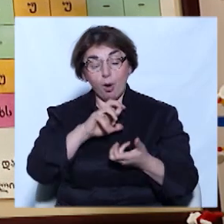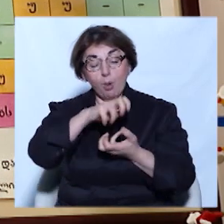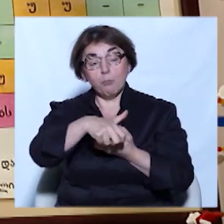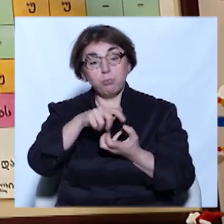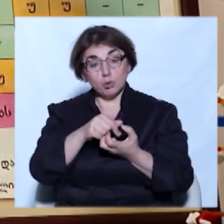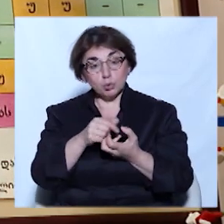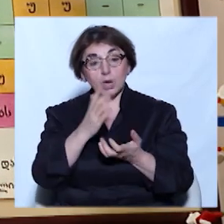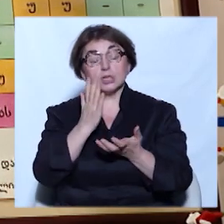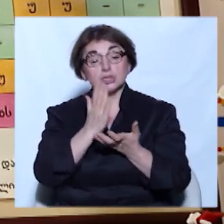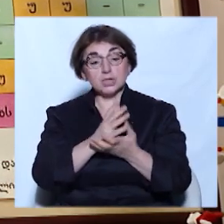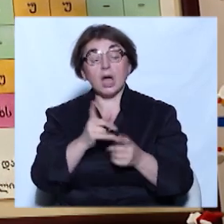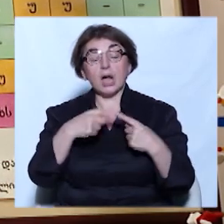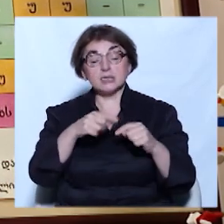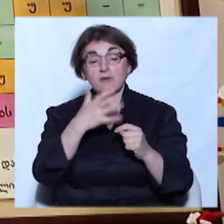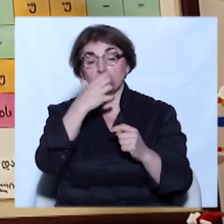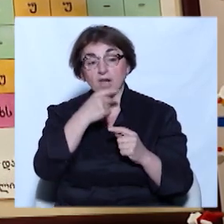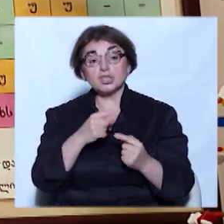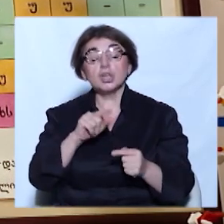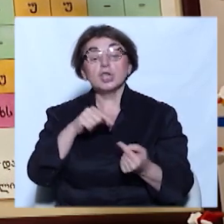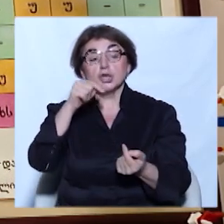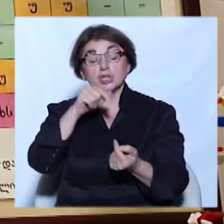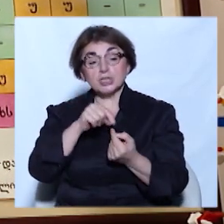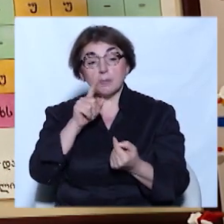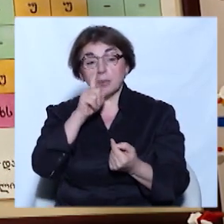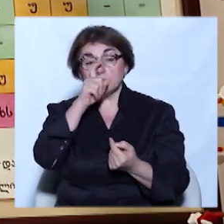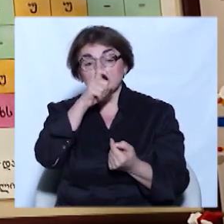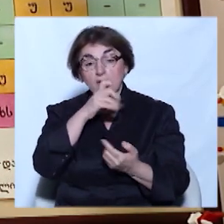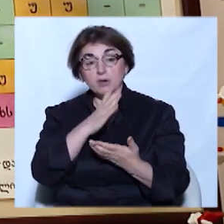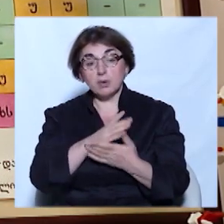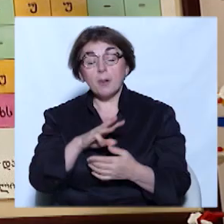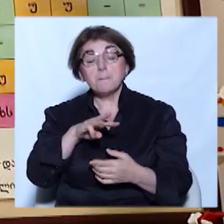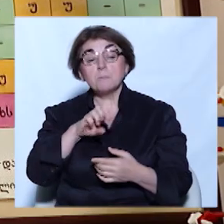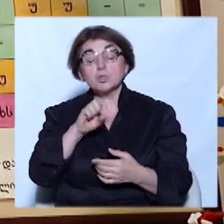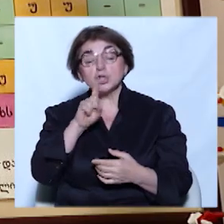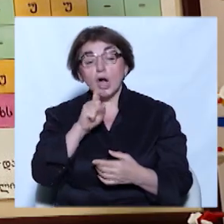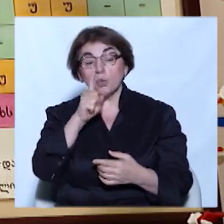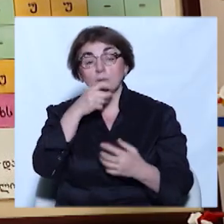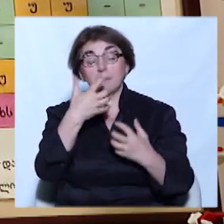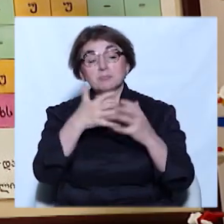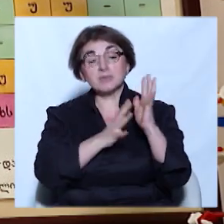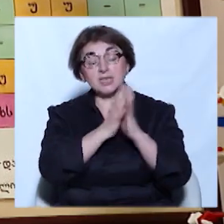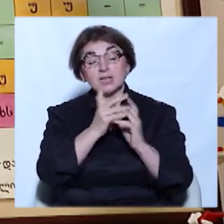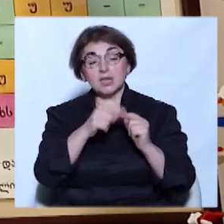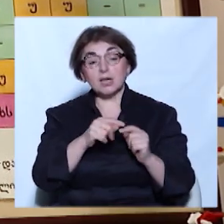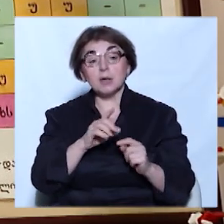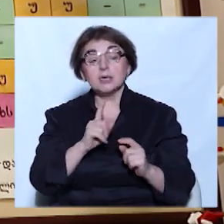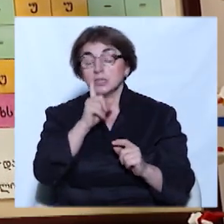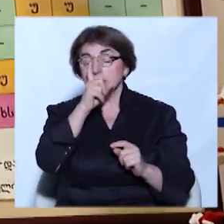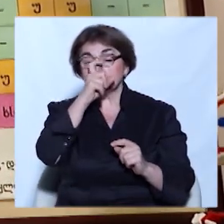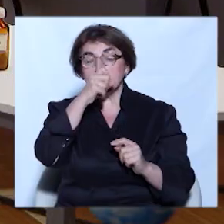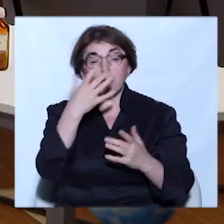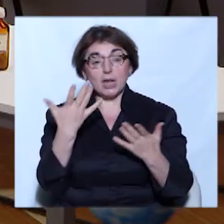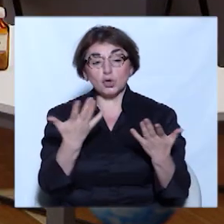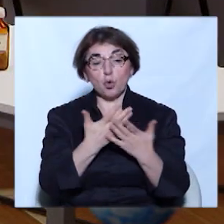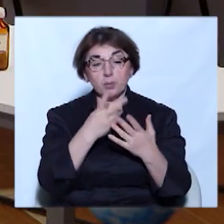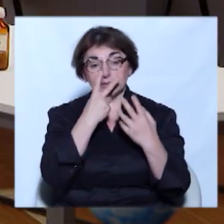და ვაშლშიც შესაბამისი მჟავებია, მჟავუნა მცენარე შეიცავს მჟავუმჟავას, ძმარი,